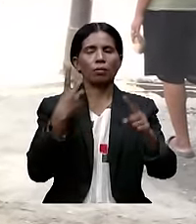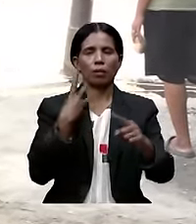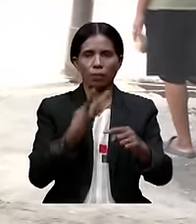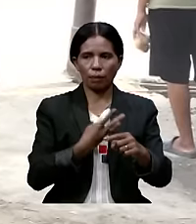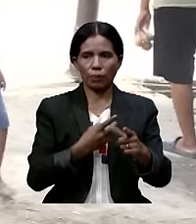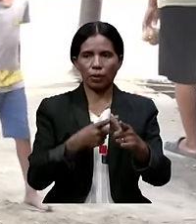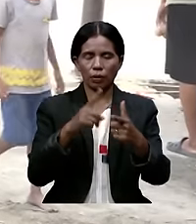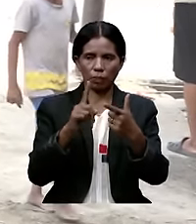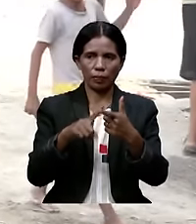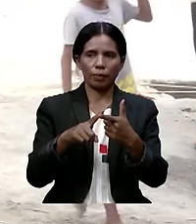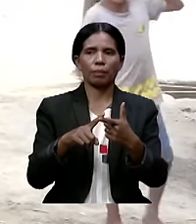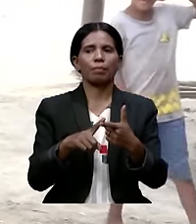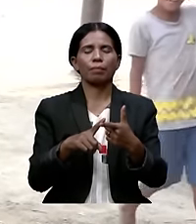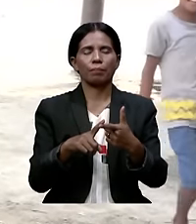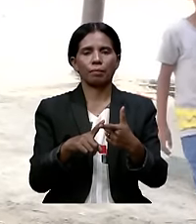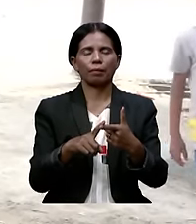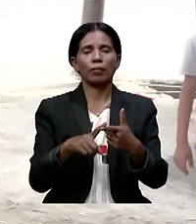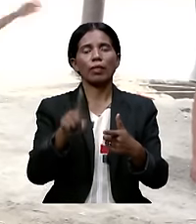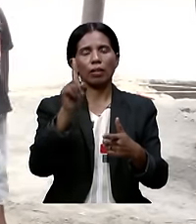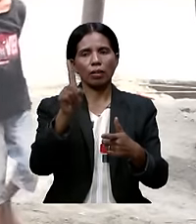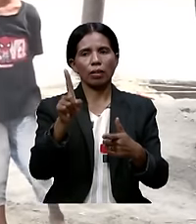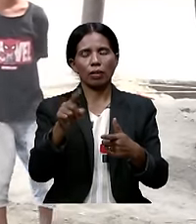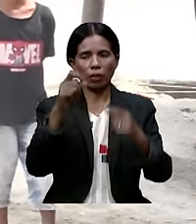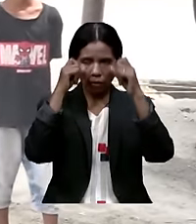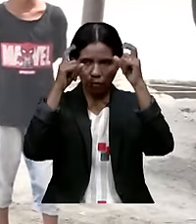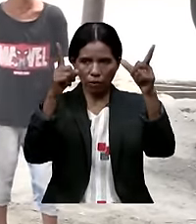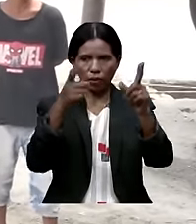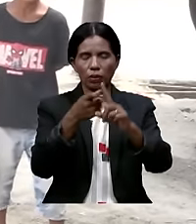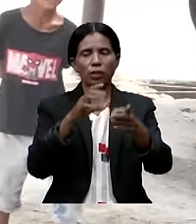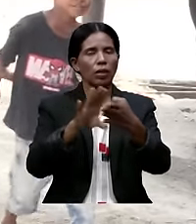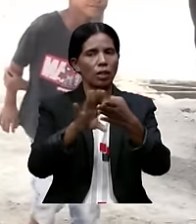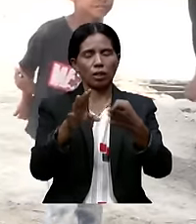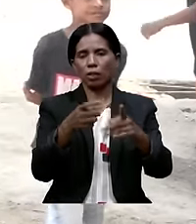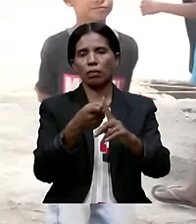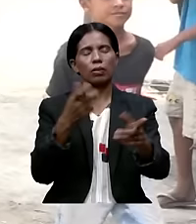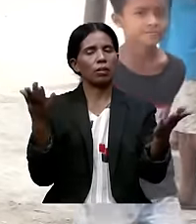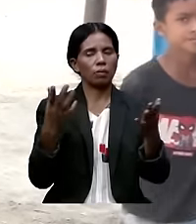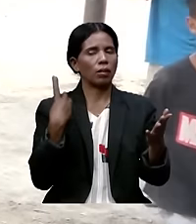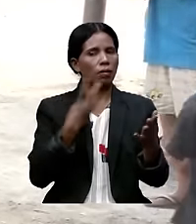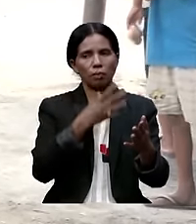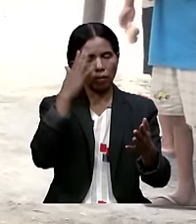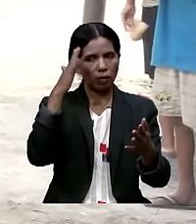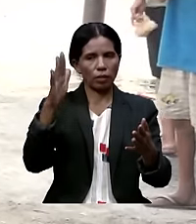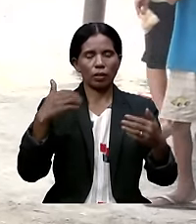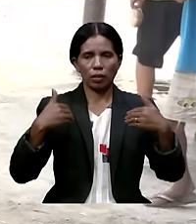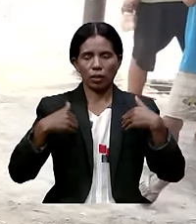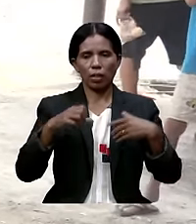Pois segundo ni ada pendirian teta SPK husni bi ni bi ami lah tin pendirian ni SPK.